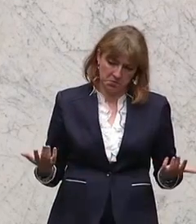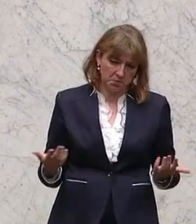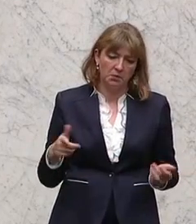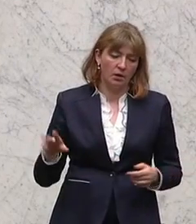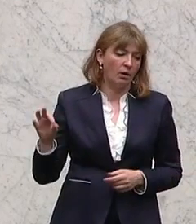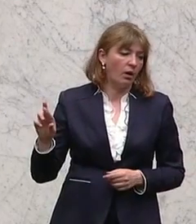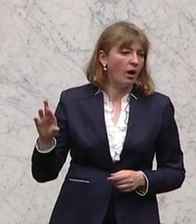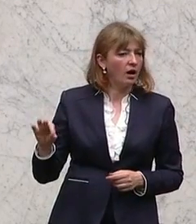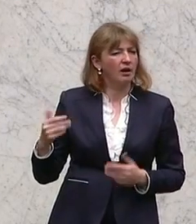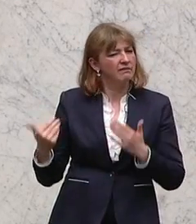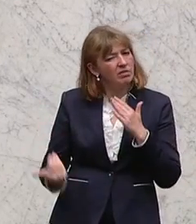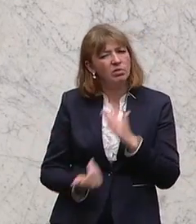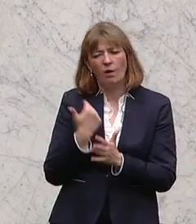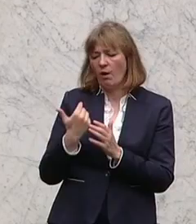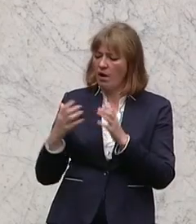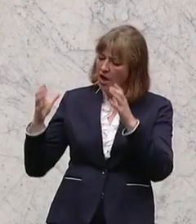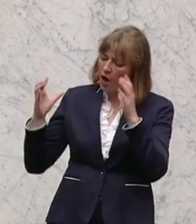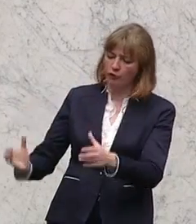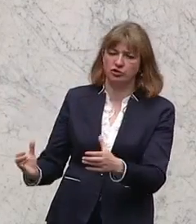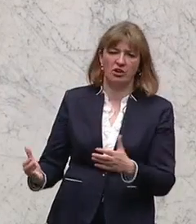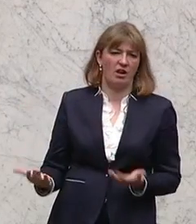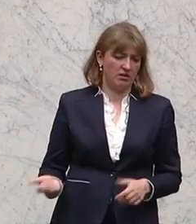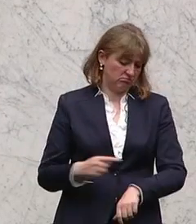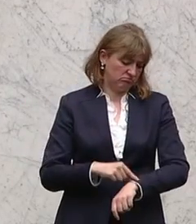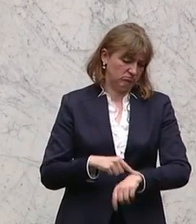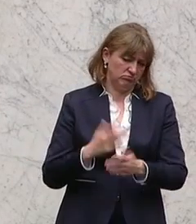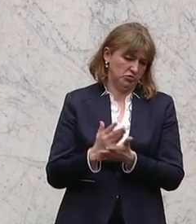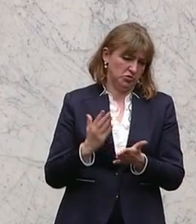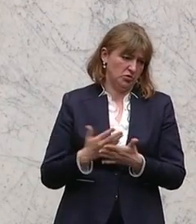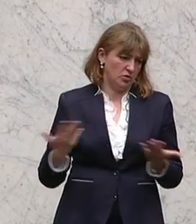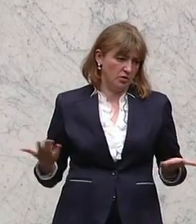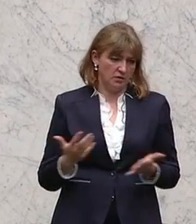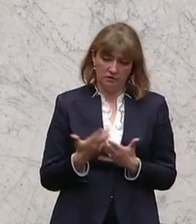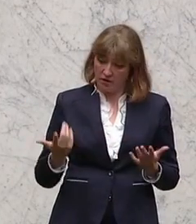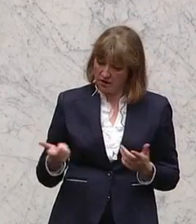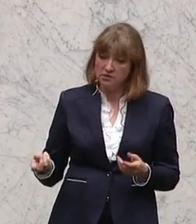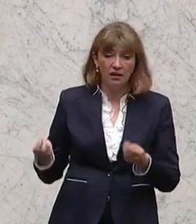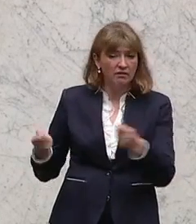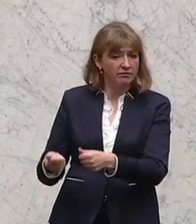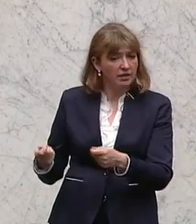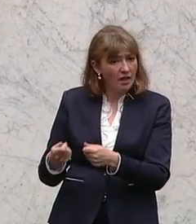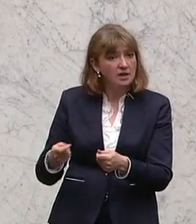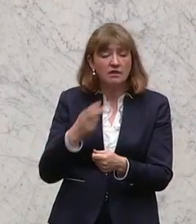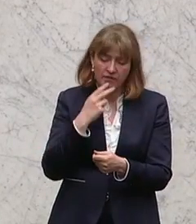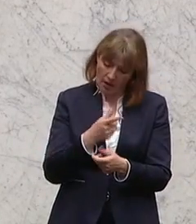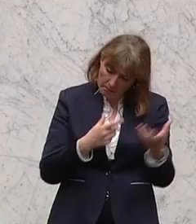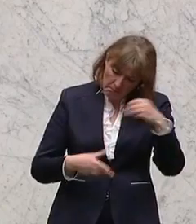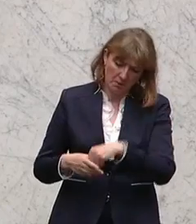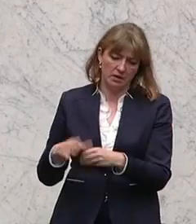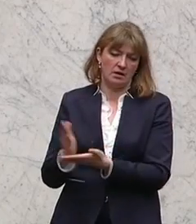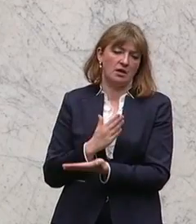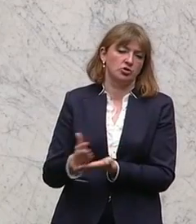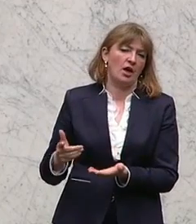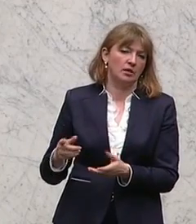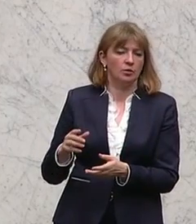den ORF neu aufzustellen. Es ist höchst an der Zeit, jene, die ihn finanzieren, mit einzubinden in die Entscheidung